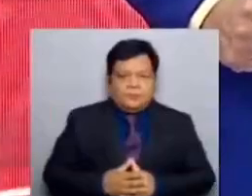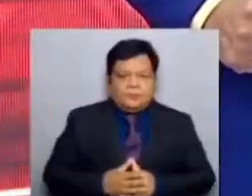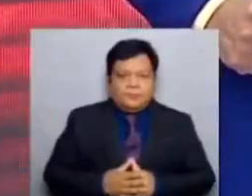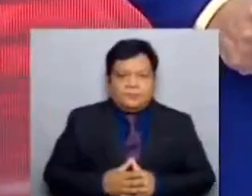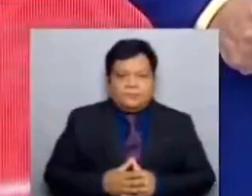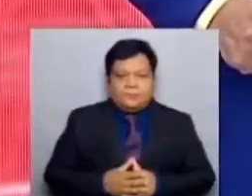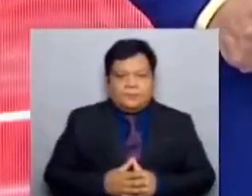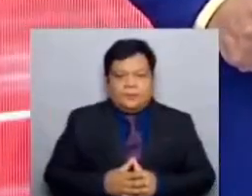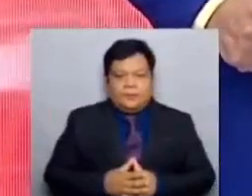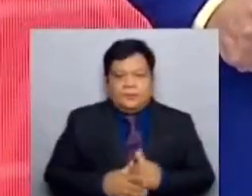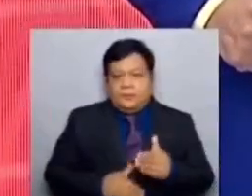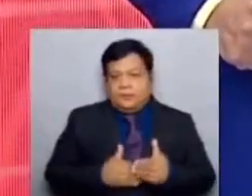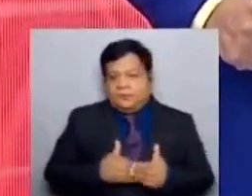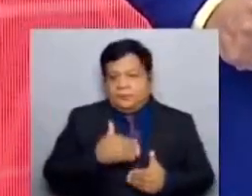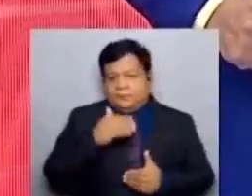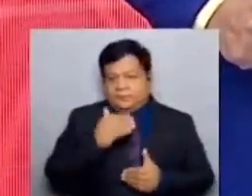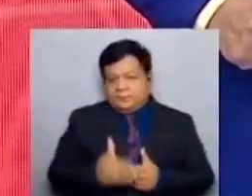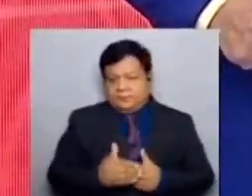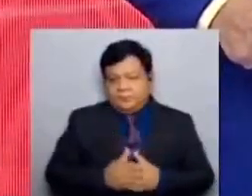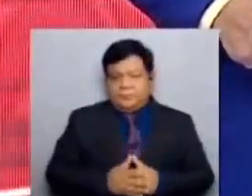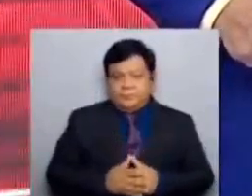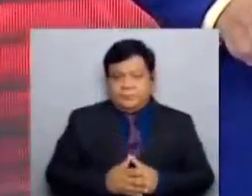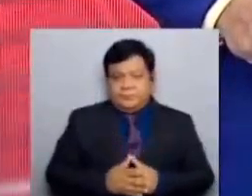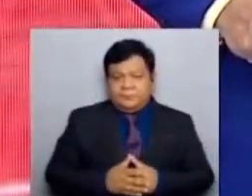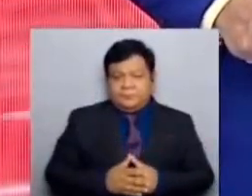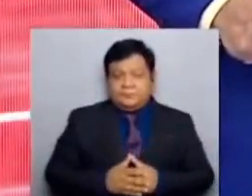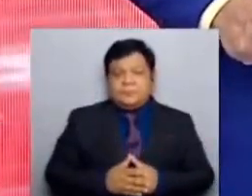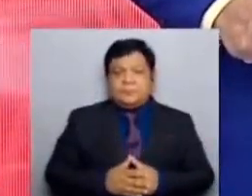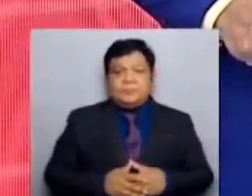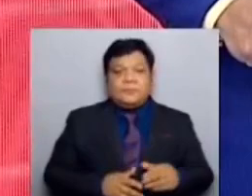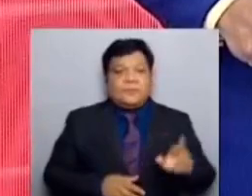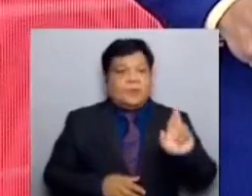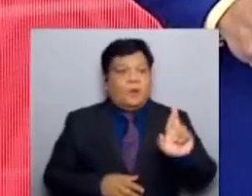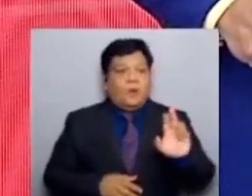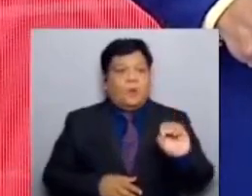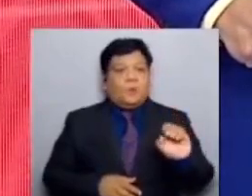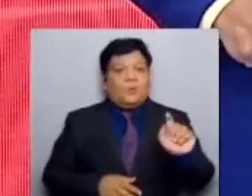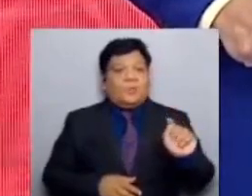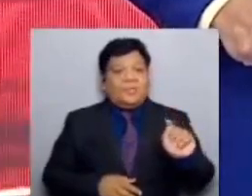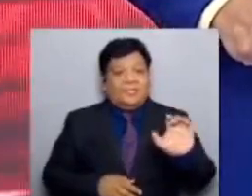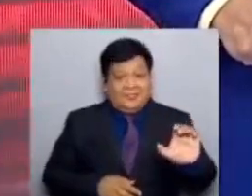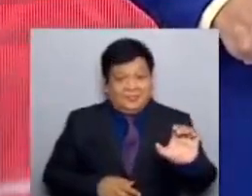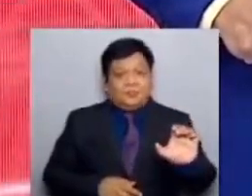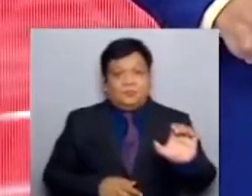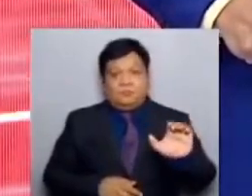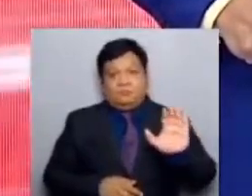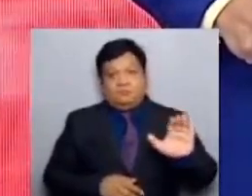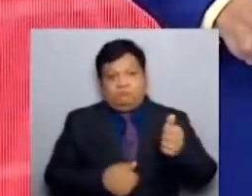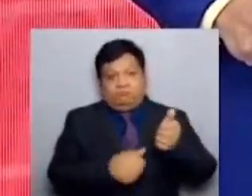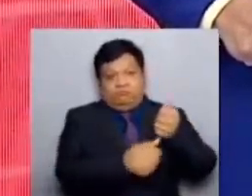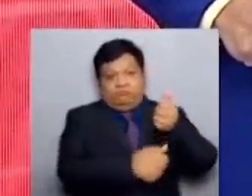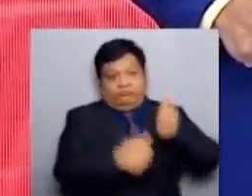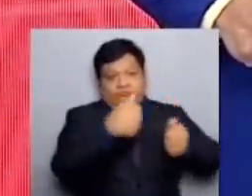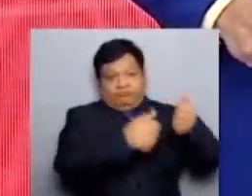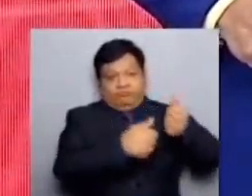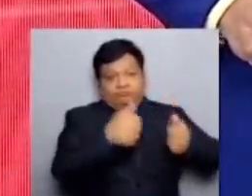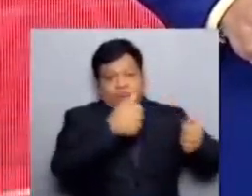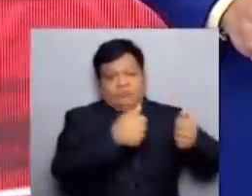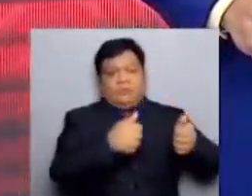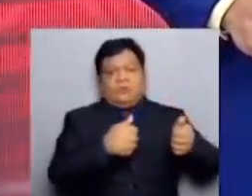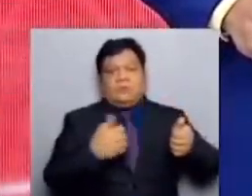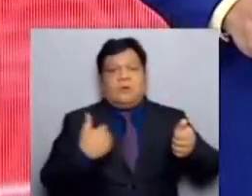Inibisigahan ng 11 opisyal ng Reserve Officers Training Corps o ROTC matapos silang ireklamo ng mga kadete sa Kolehiyo de